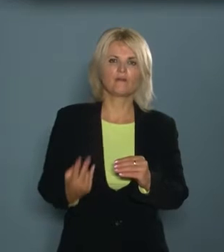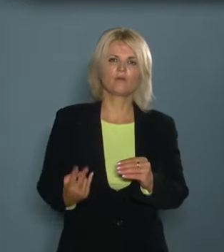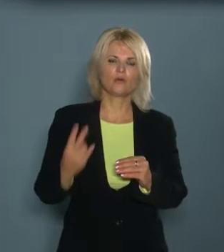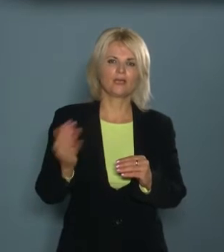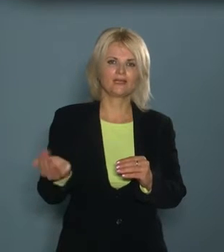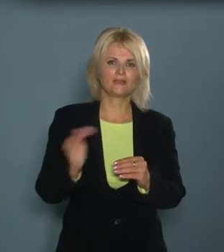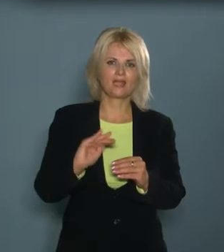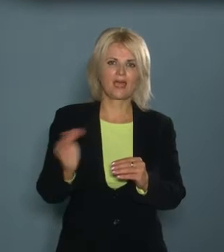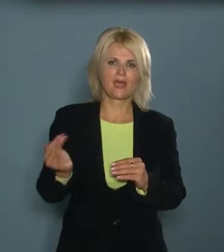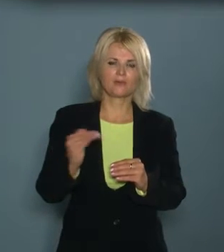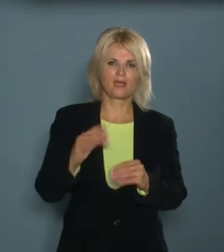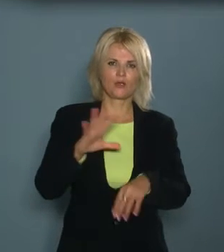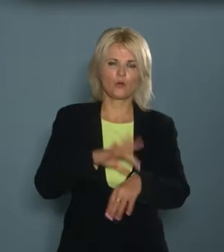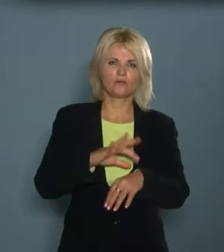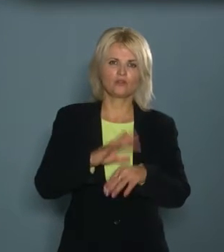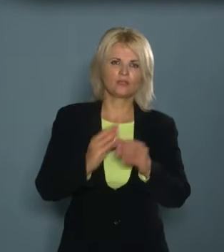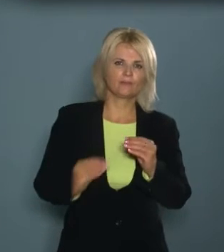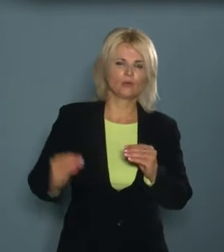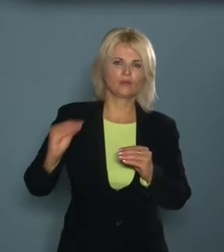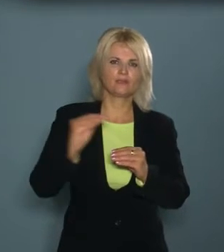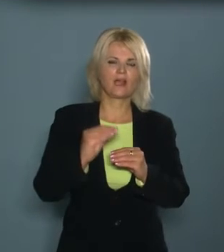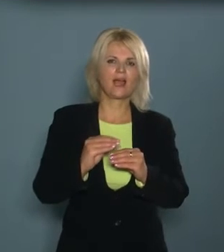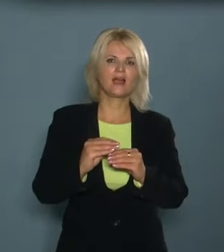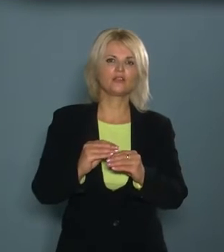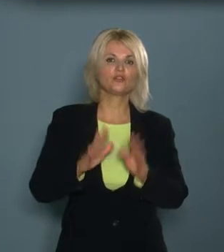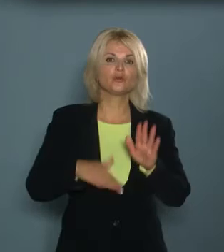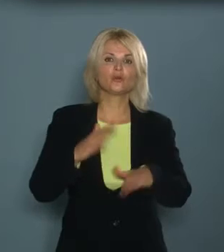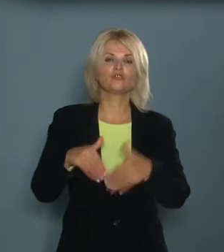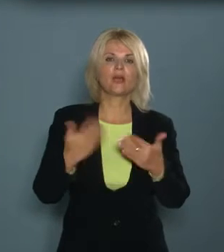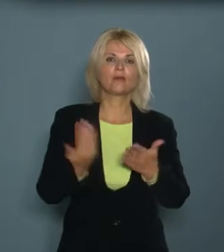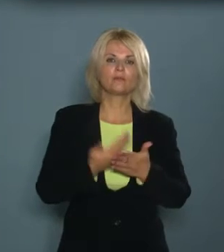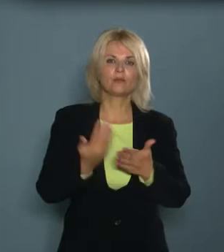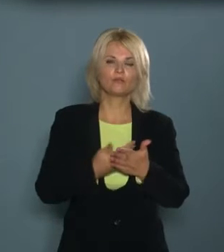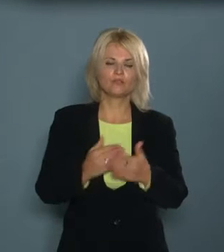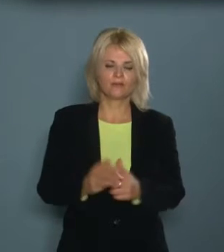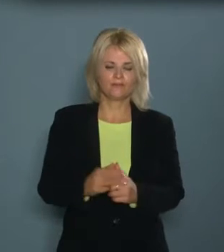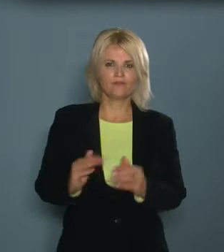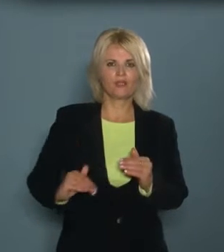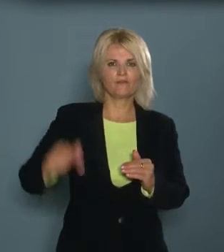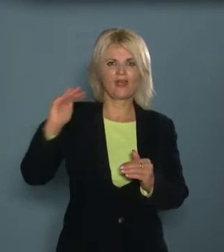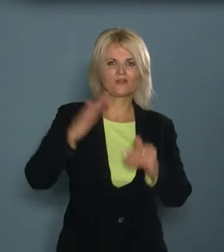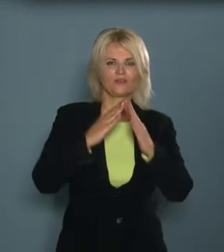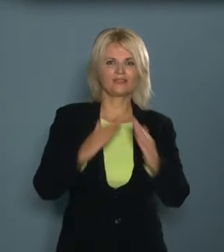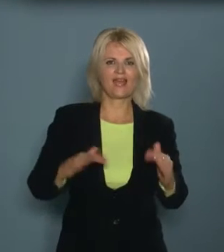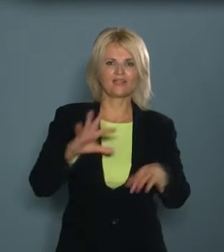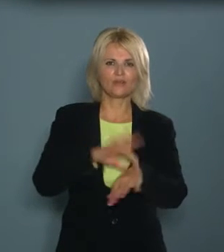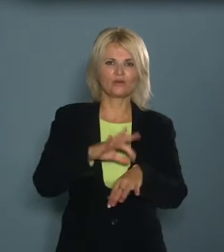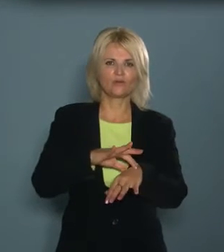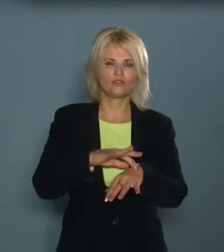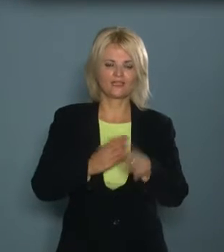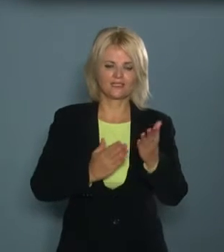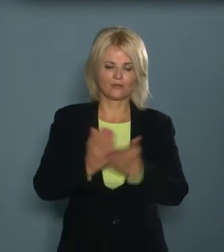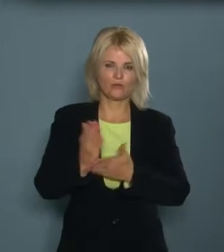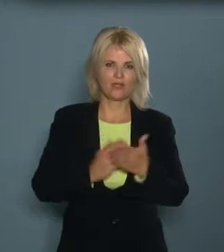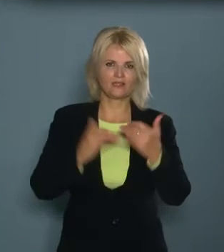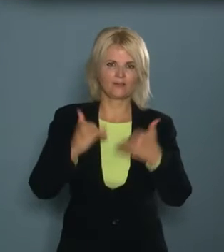a gyermek orvosi szolgálat. Soroksáron mi újság? Hát a felnőtt házi orvosi